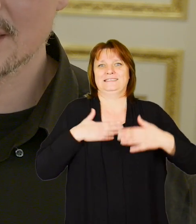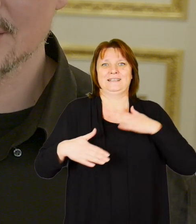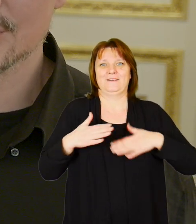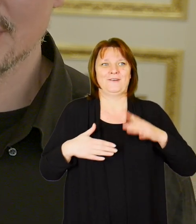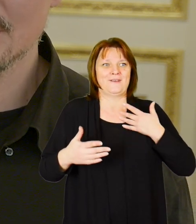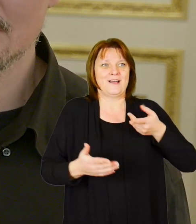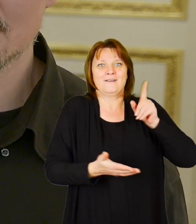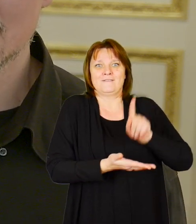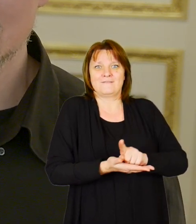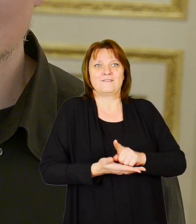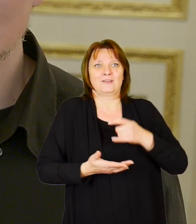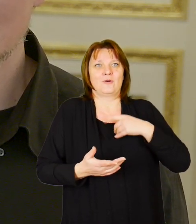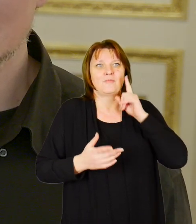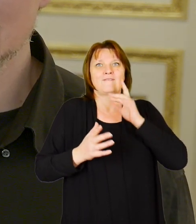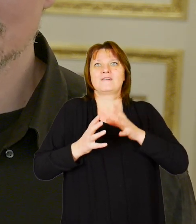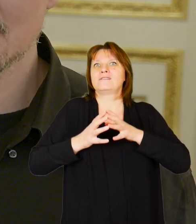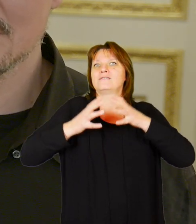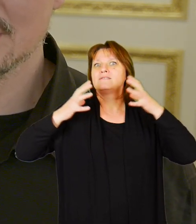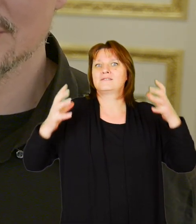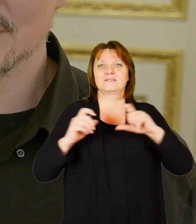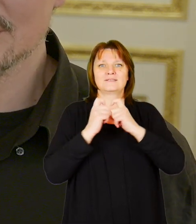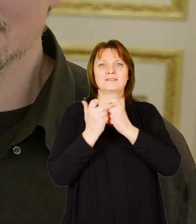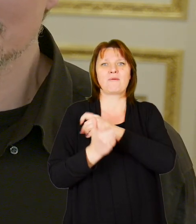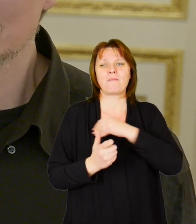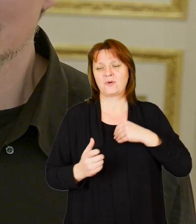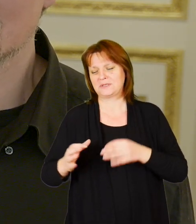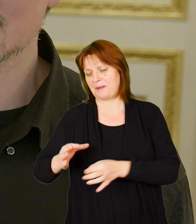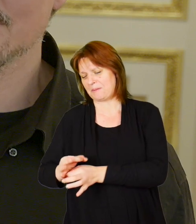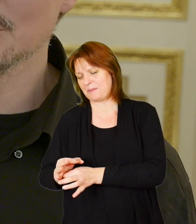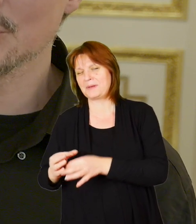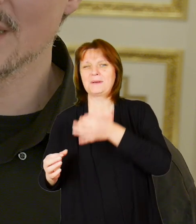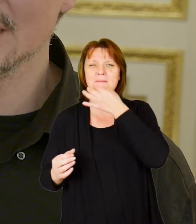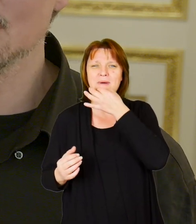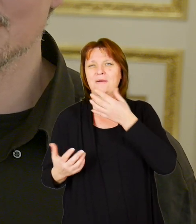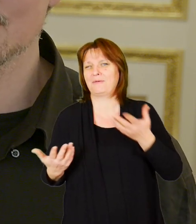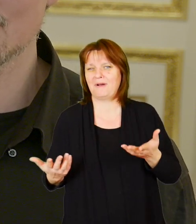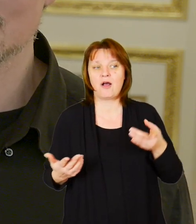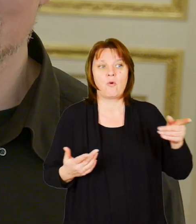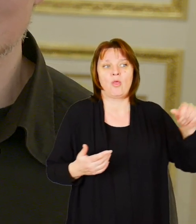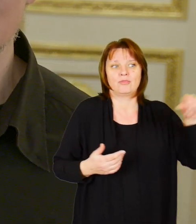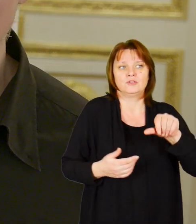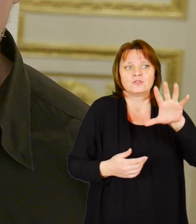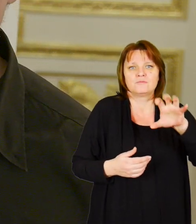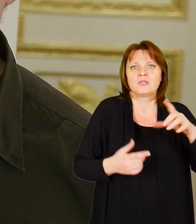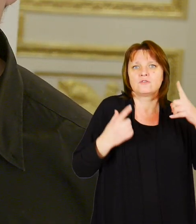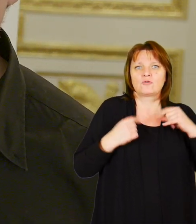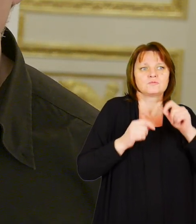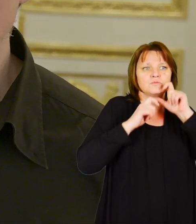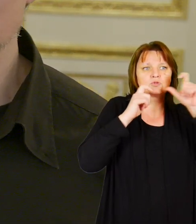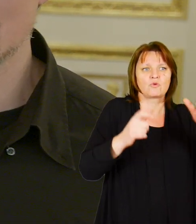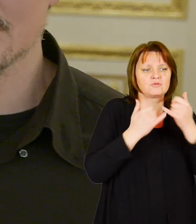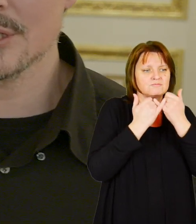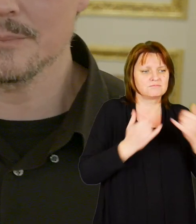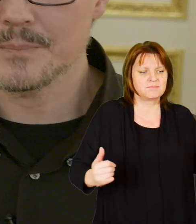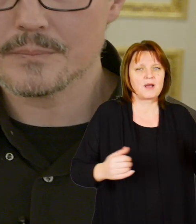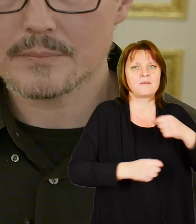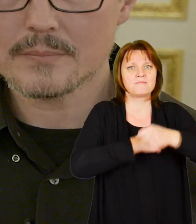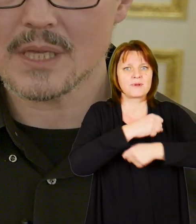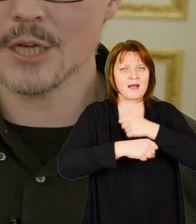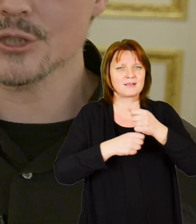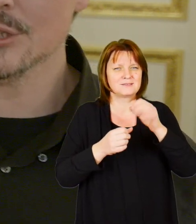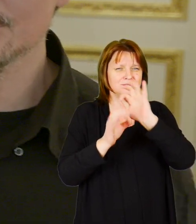Niepełnosprawnych. Konkurs jest kierowany do wszystkich uczestników terapii zajęciowej, do osób z domów